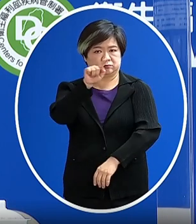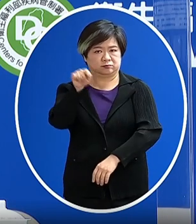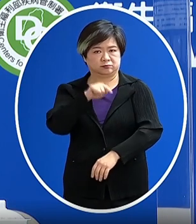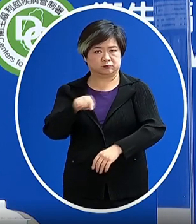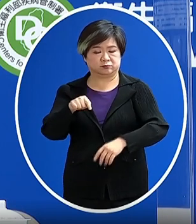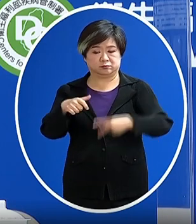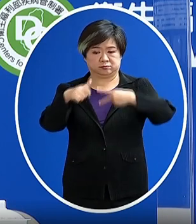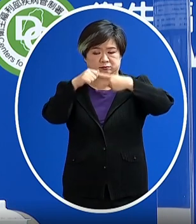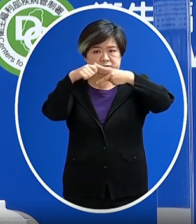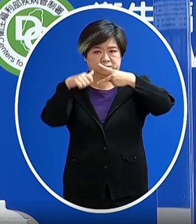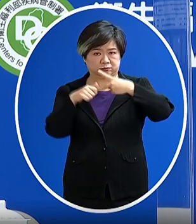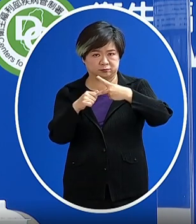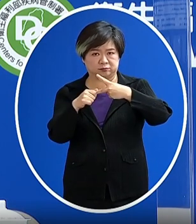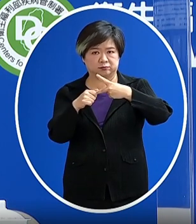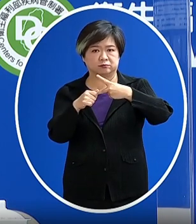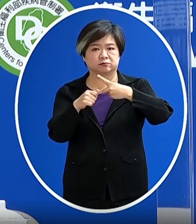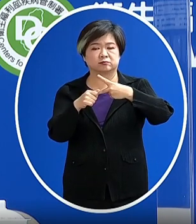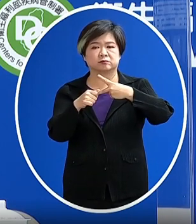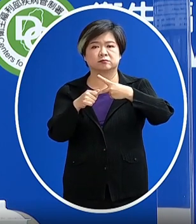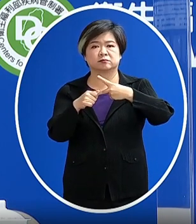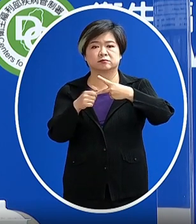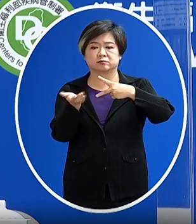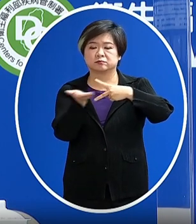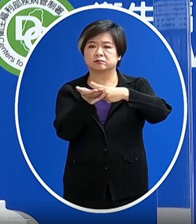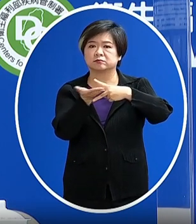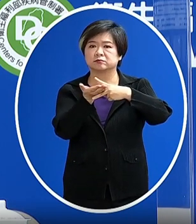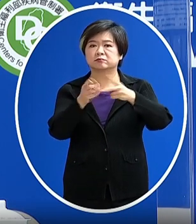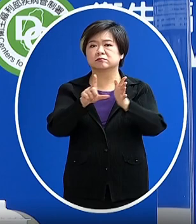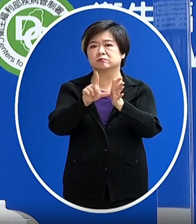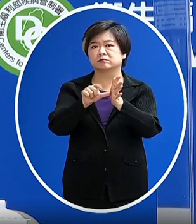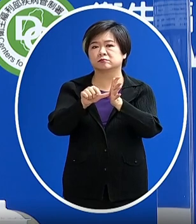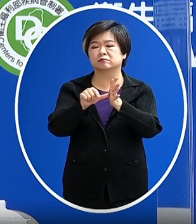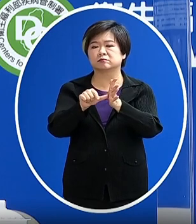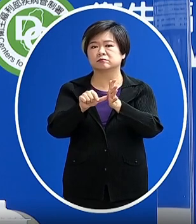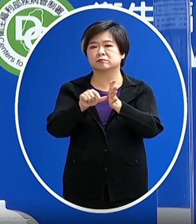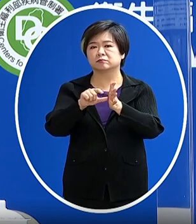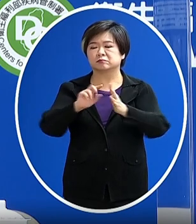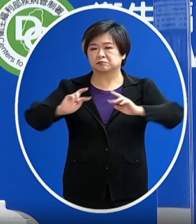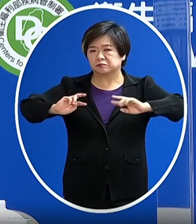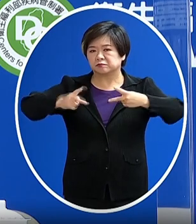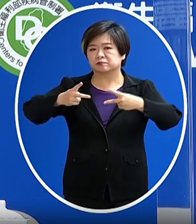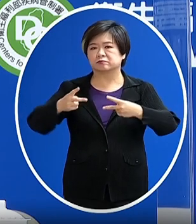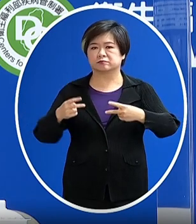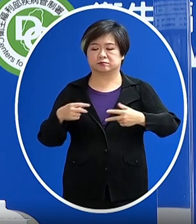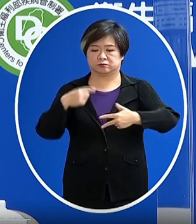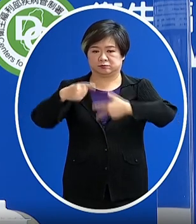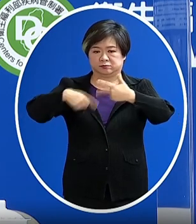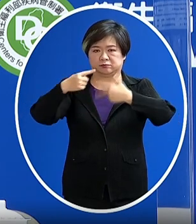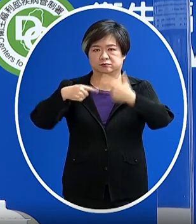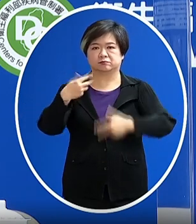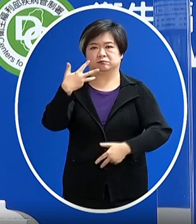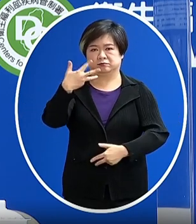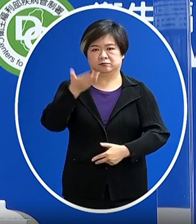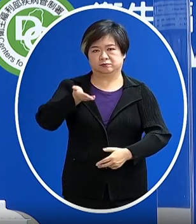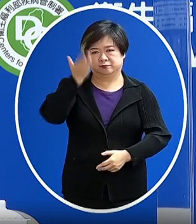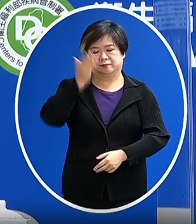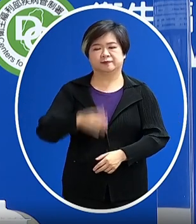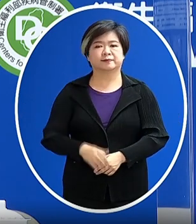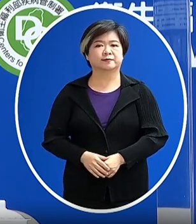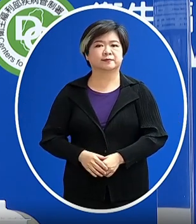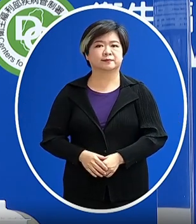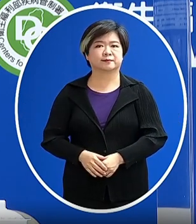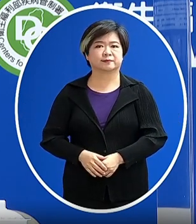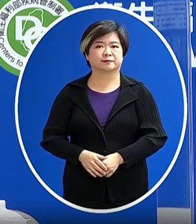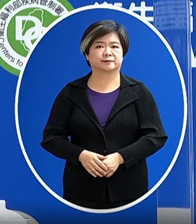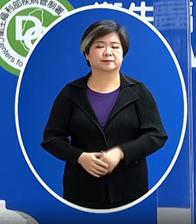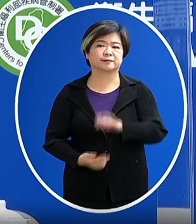的最早的间隔接种间隔的时间修改为8周以上。好，那这是